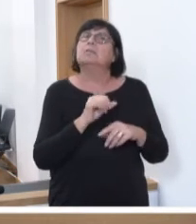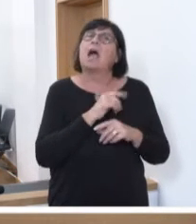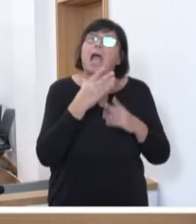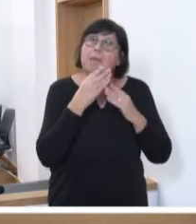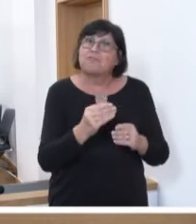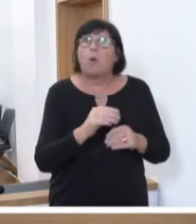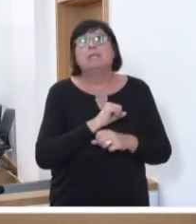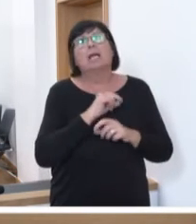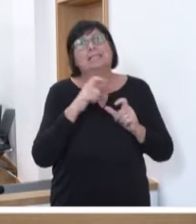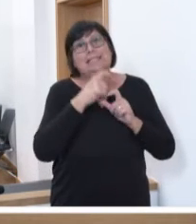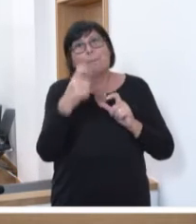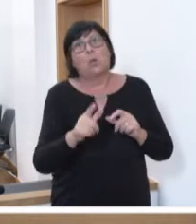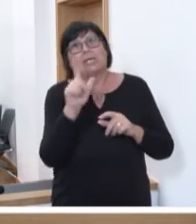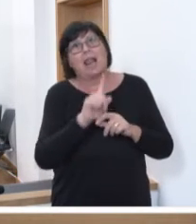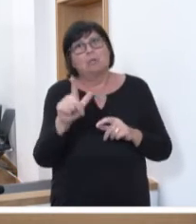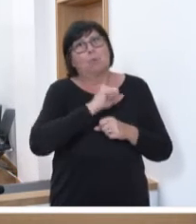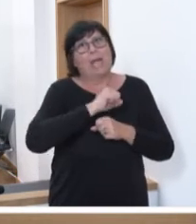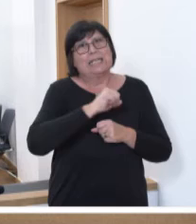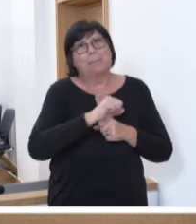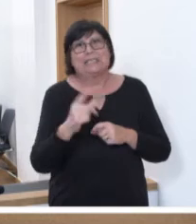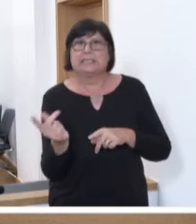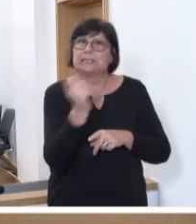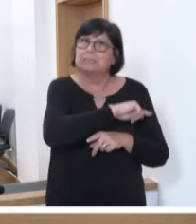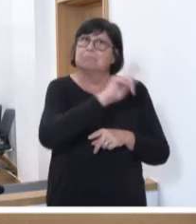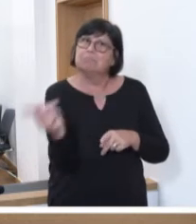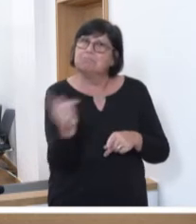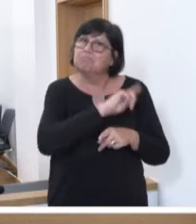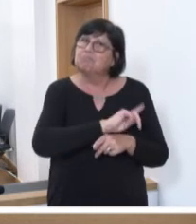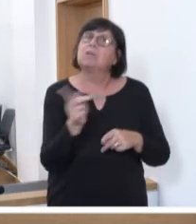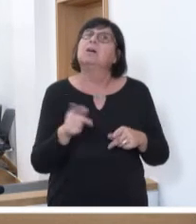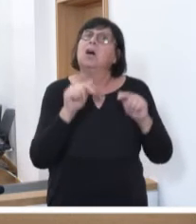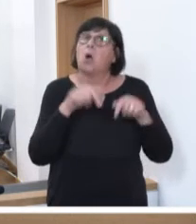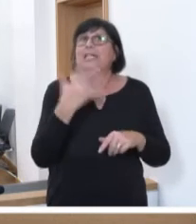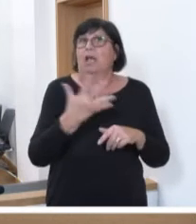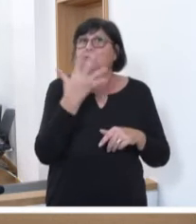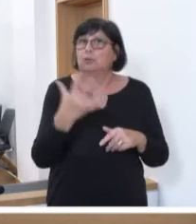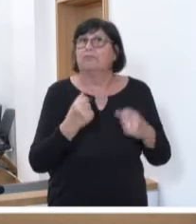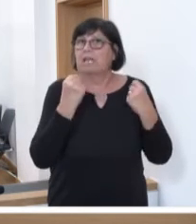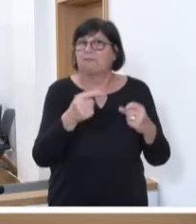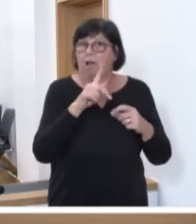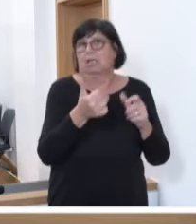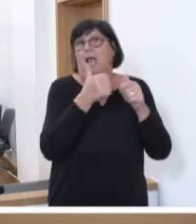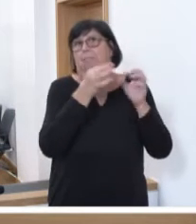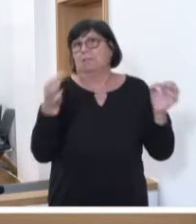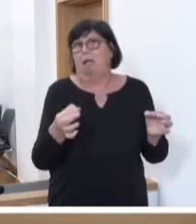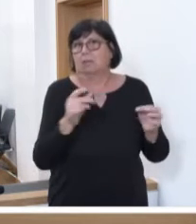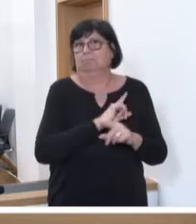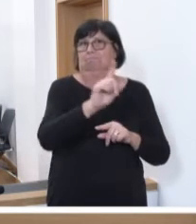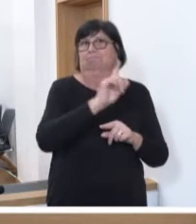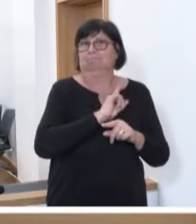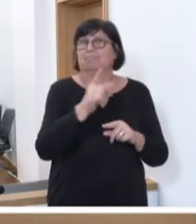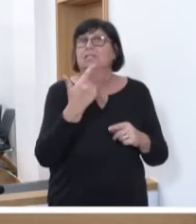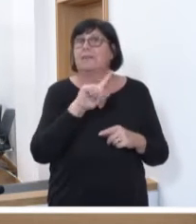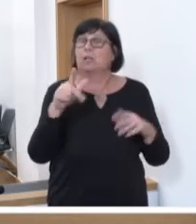Saarbrücken-Luxemburg einzurichten. Diese wird seit Jahren mit wachsendem Erfolg und heute 15 Fahrtenpaaren am Tag betrieben. Im Jahr